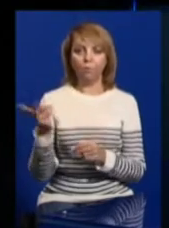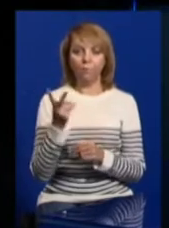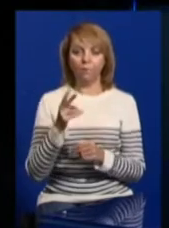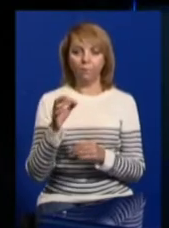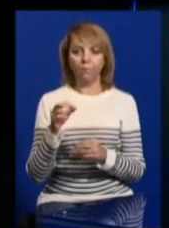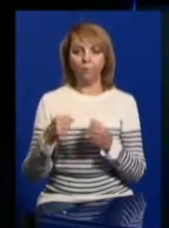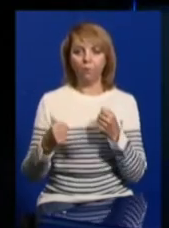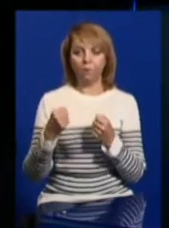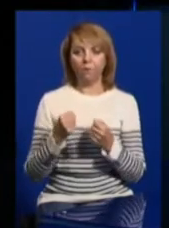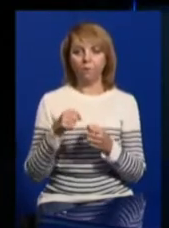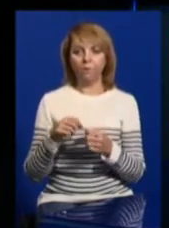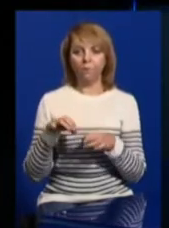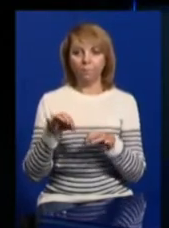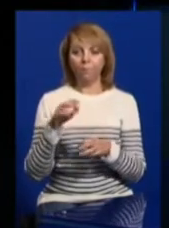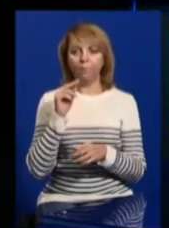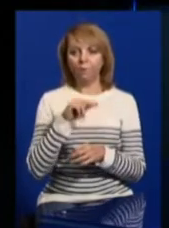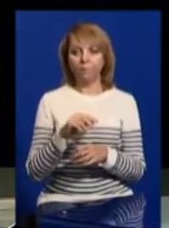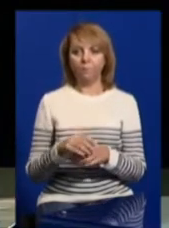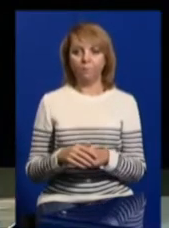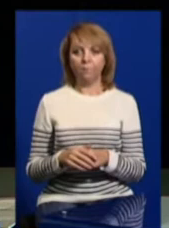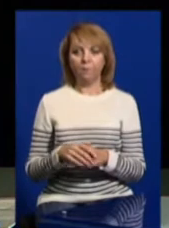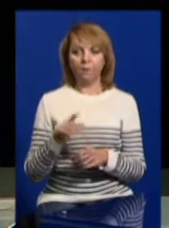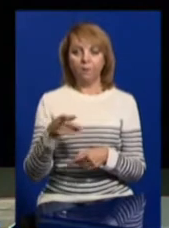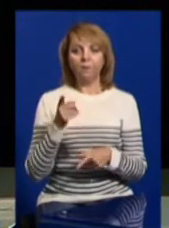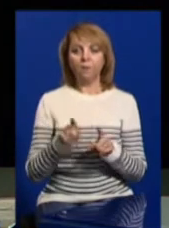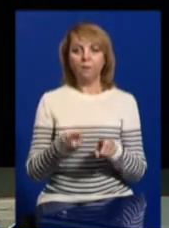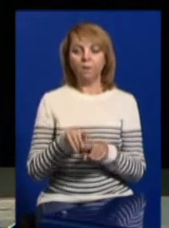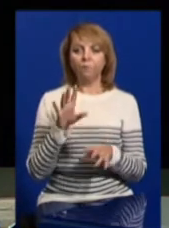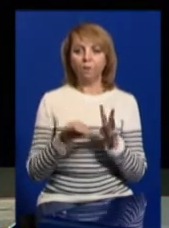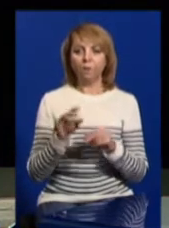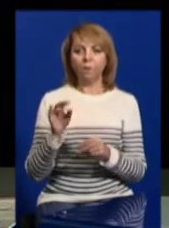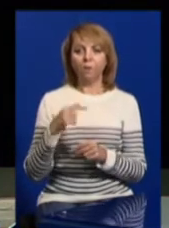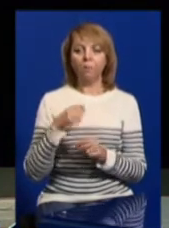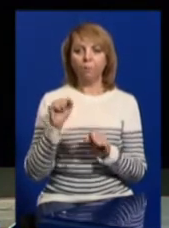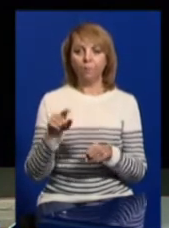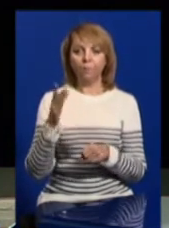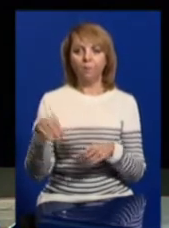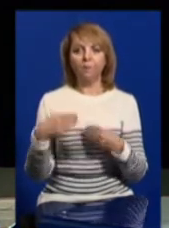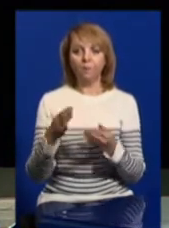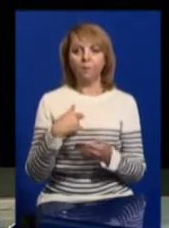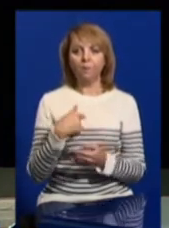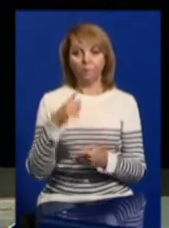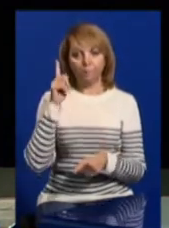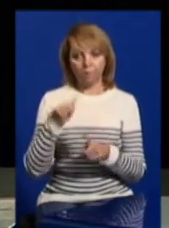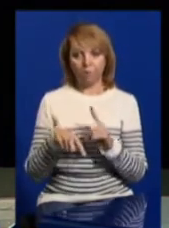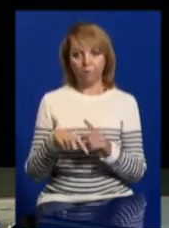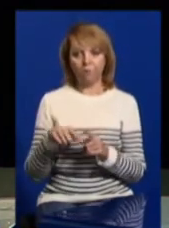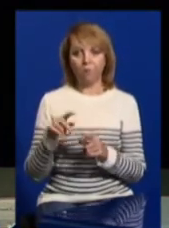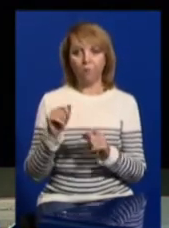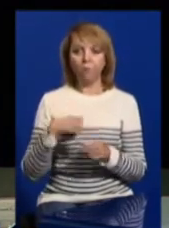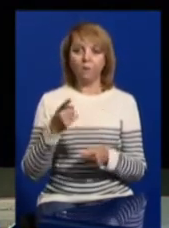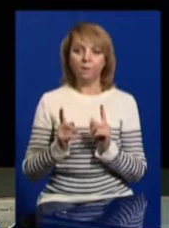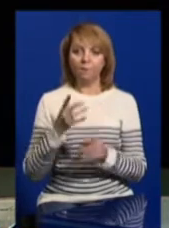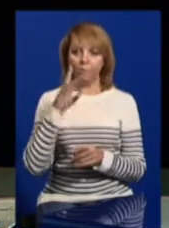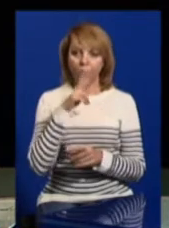водії мають понести покарання? Вони дійсно так вважають, але я от можу передати на моє переконання, може я, звісно,